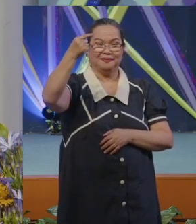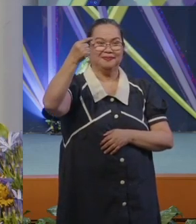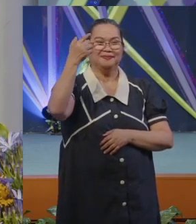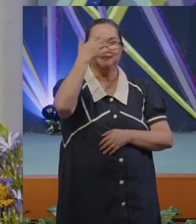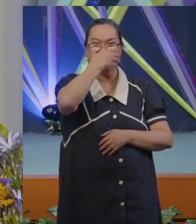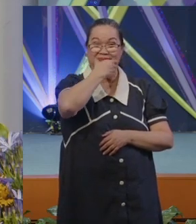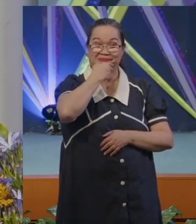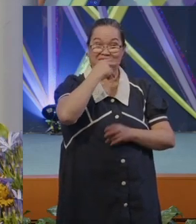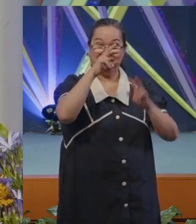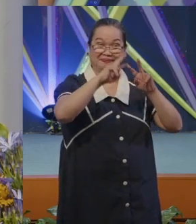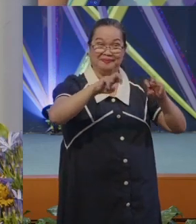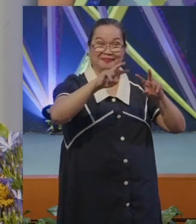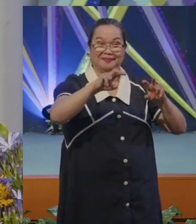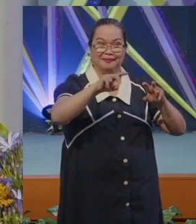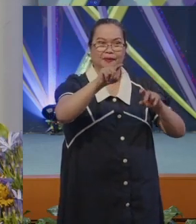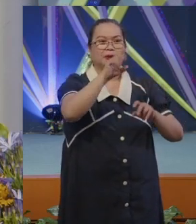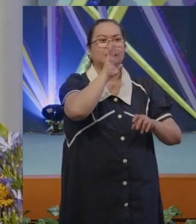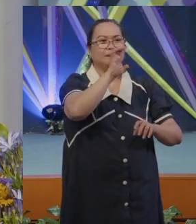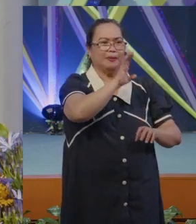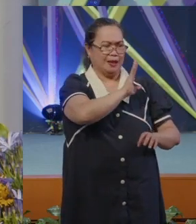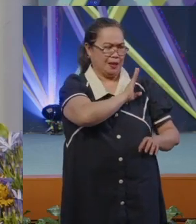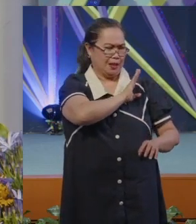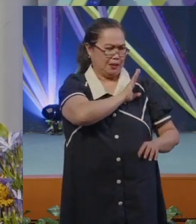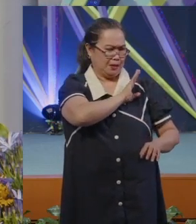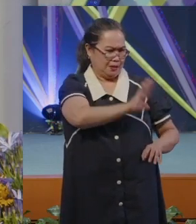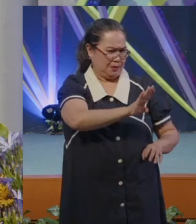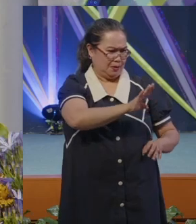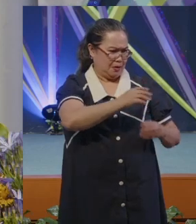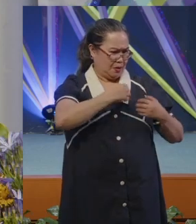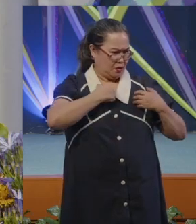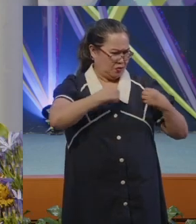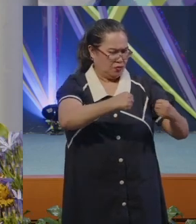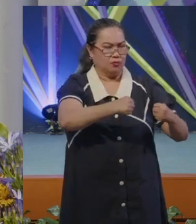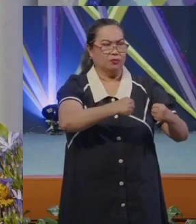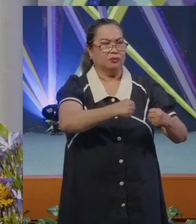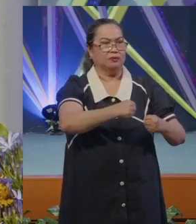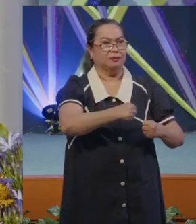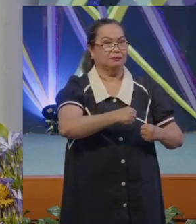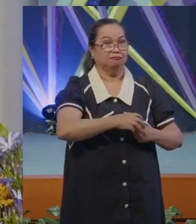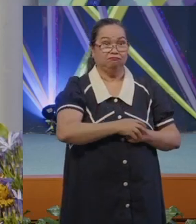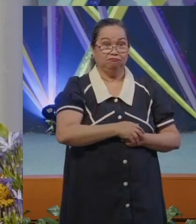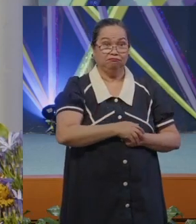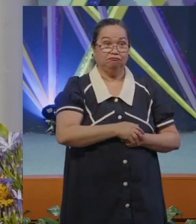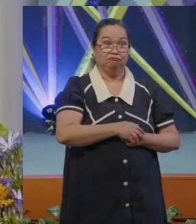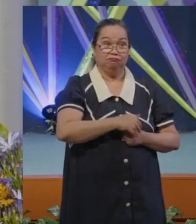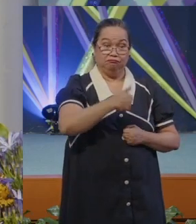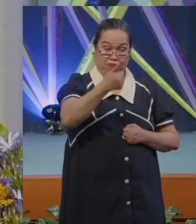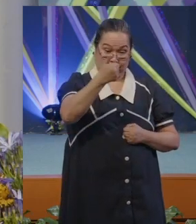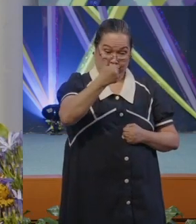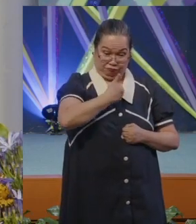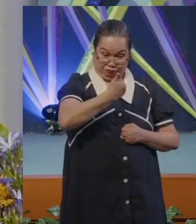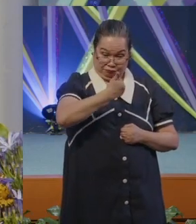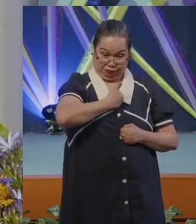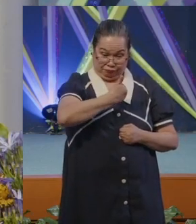magandang i-analyze yung salita. Be strong and courageous. Kasi parang ang sinasabi doon, ikaw mismo, mag-exert ka ng